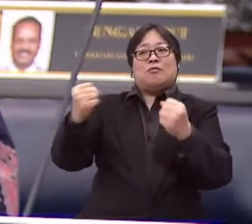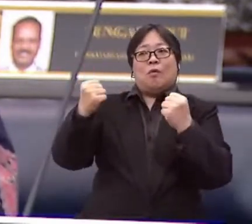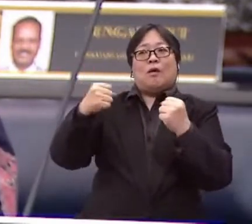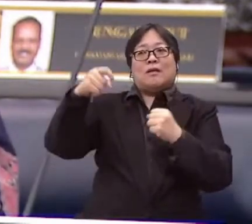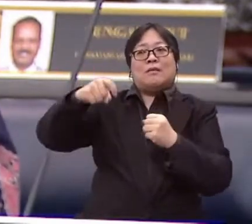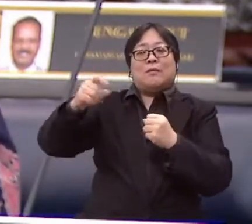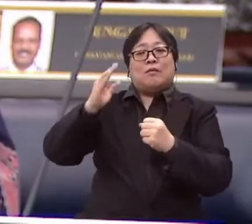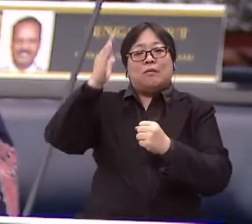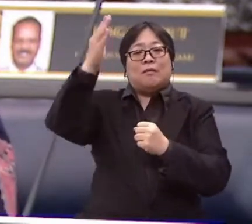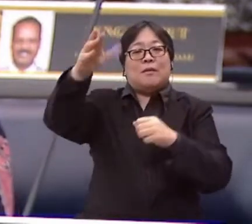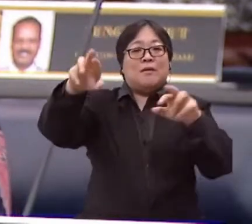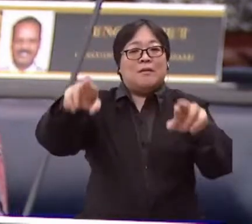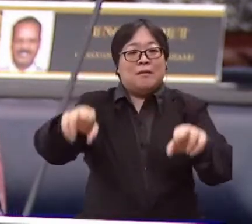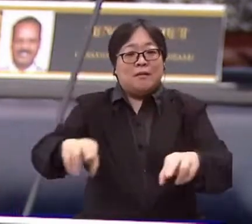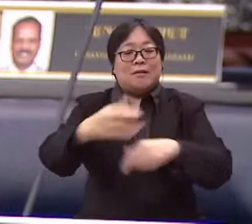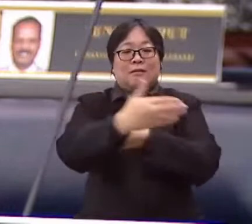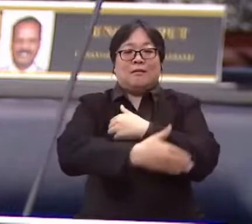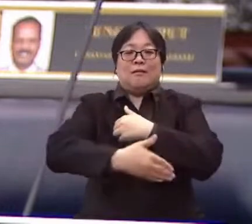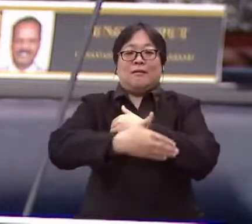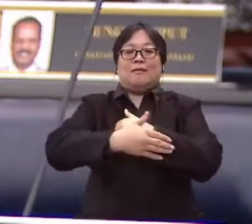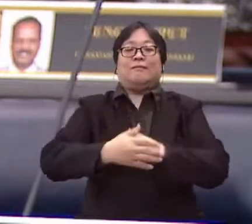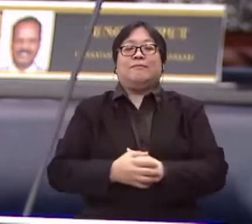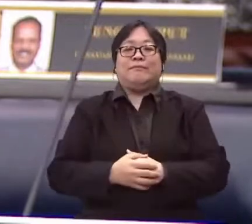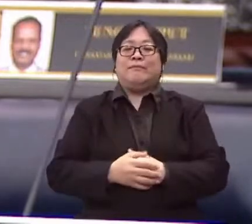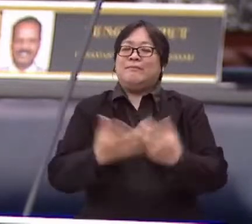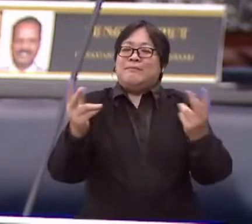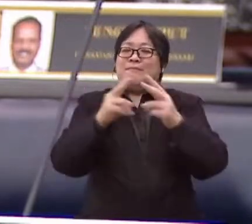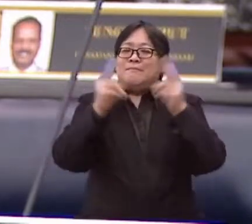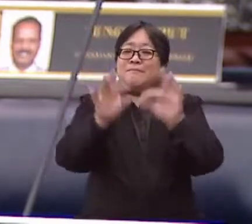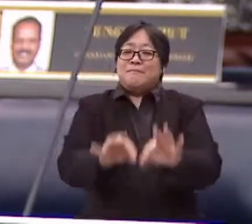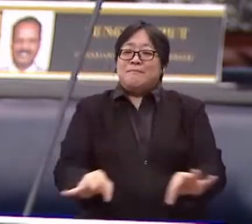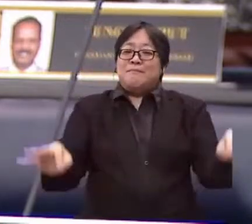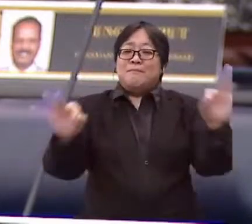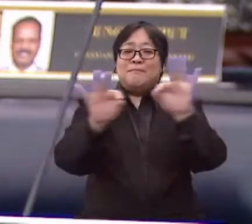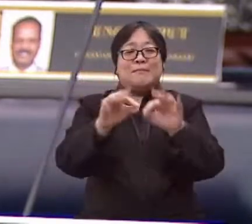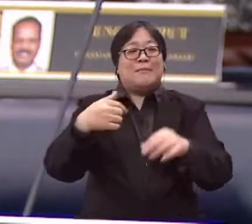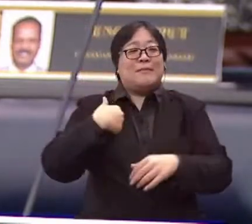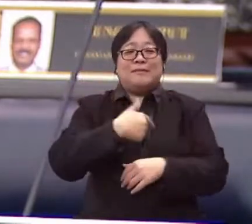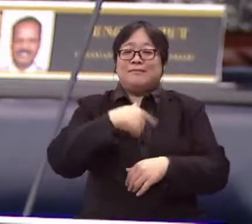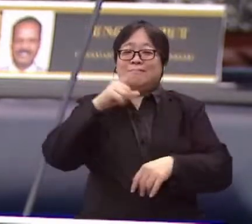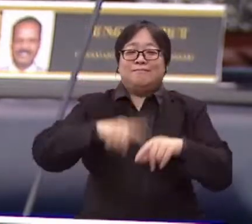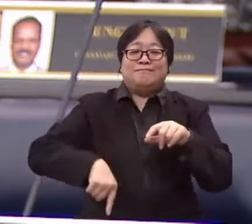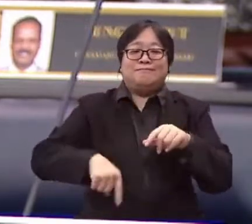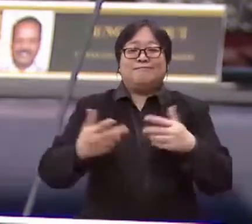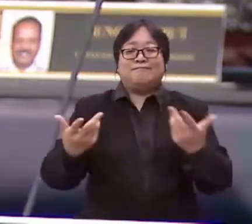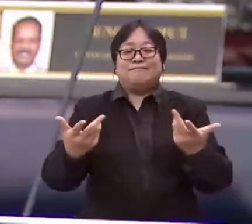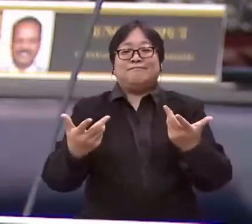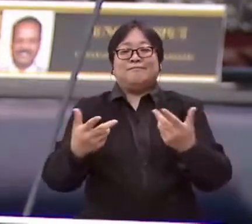masa depan rakyat dan negara paling penting sekali kita tidak boleh mengamalkan